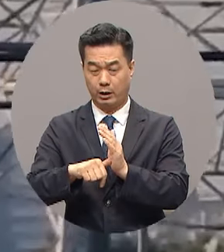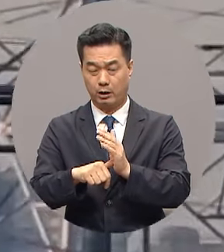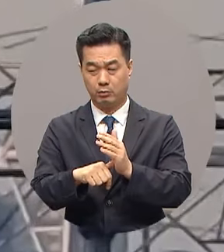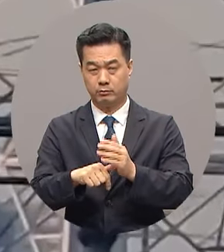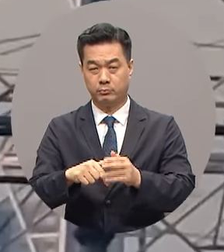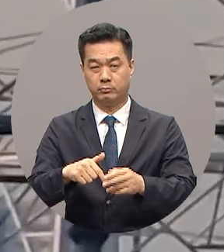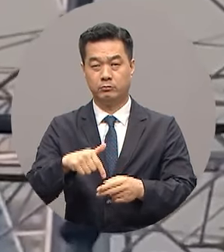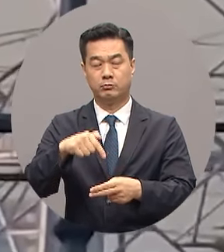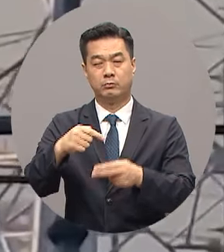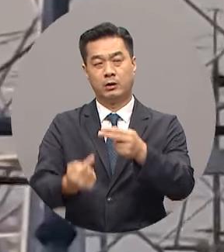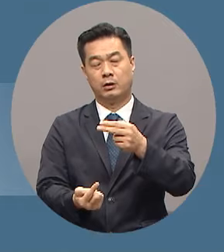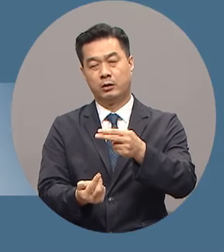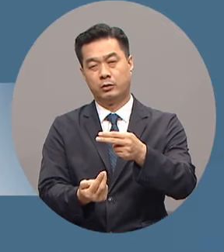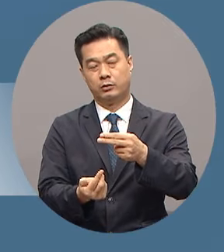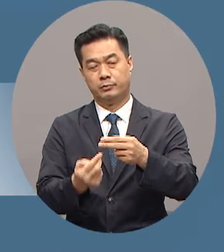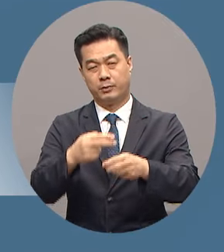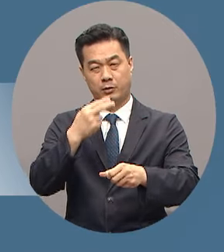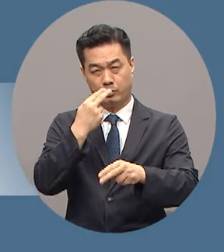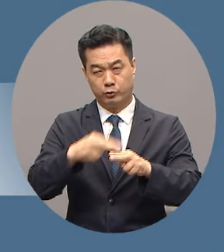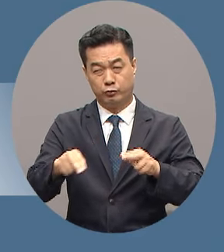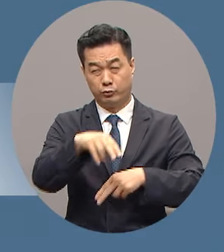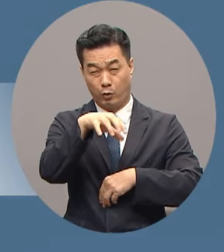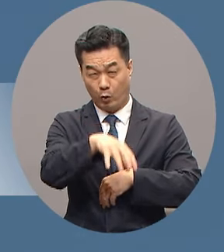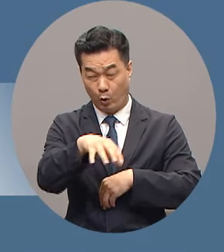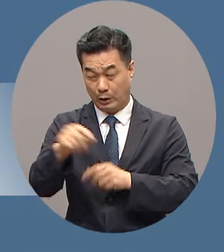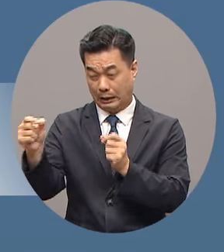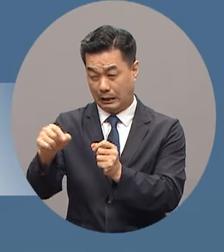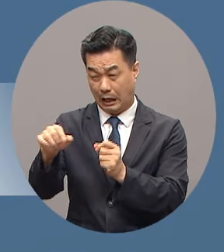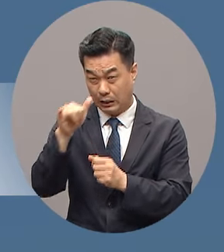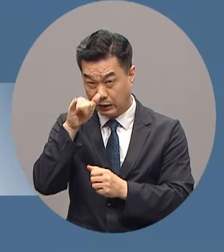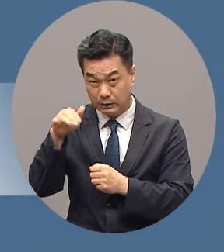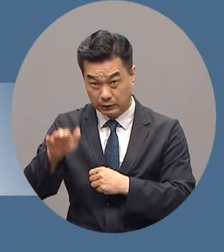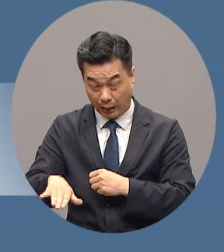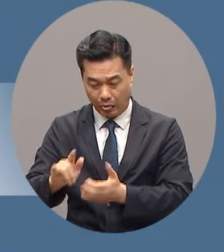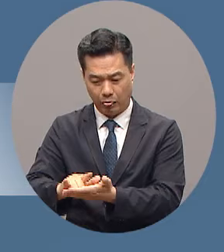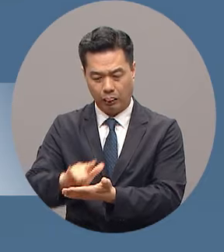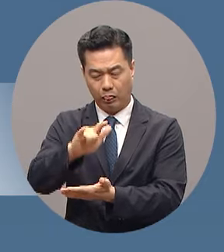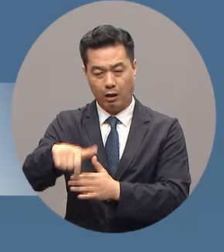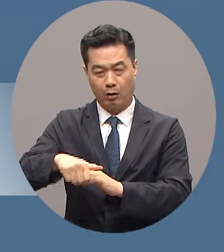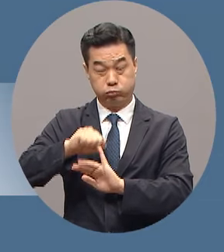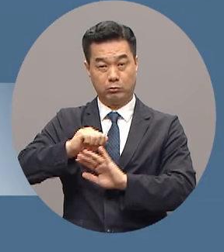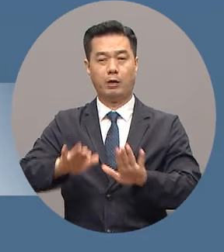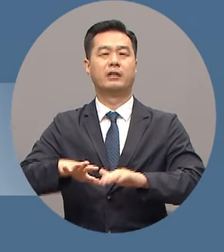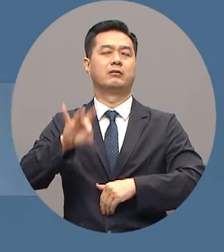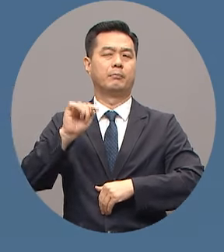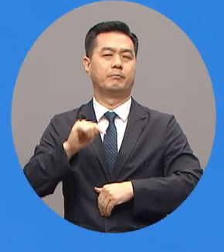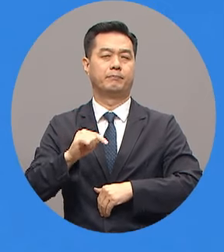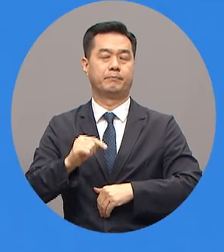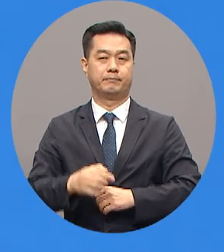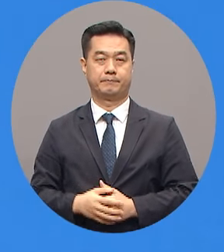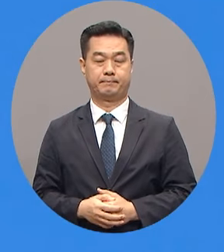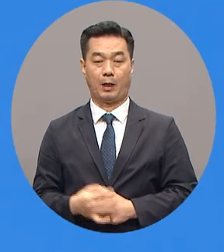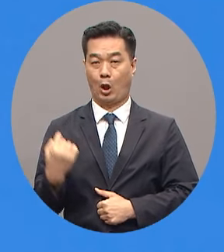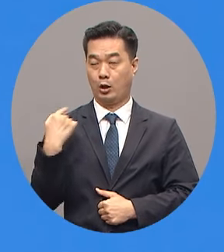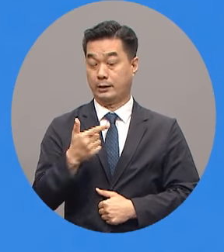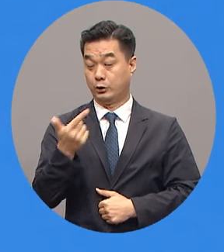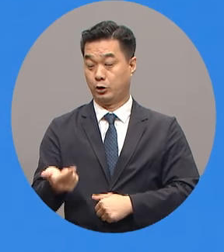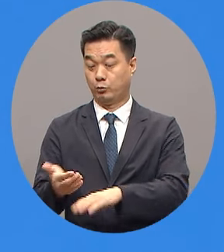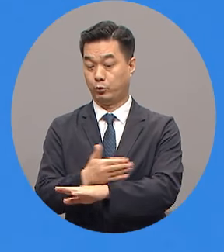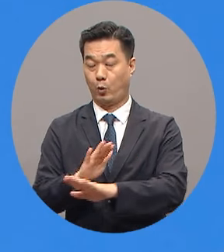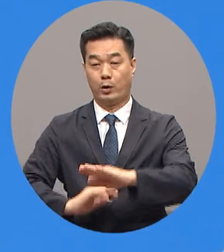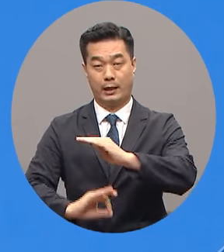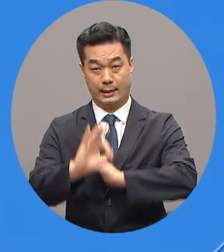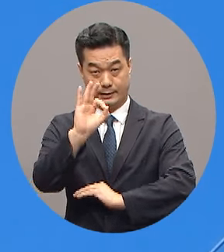10분쯤고민했는데 만 쓰레기 풍선 때문에 한공기 운항이 차지를 빚은 건 이번이 처음입니다 어제 저녁부터 오늘